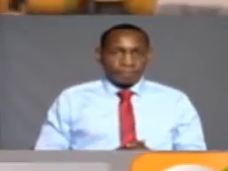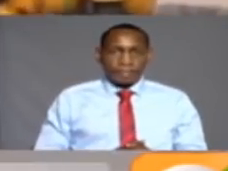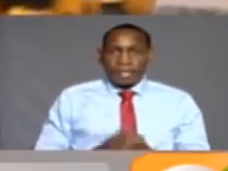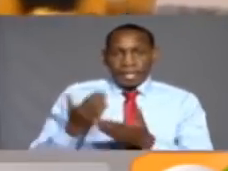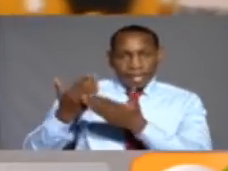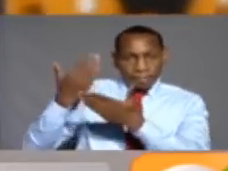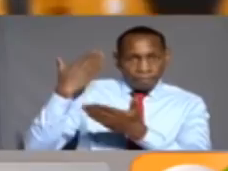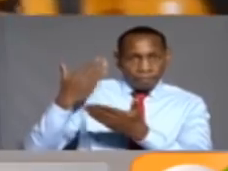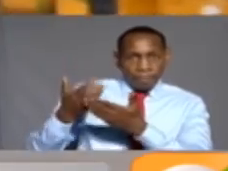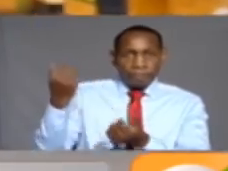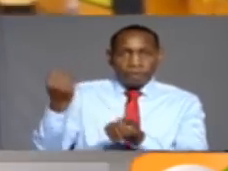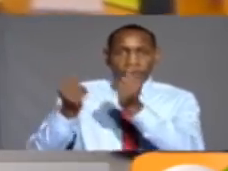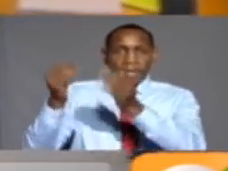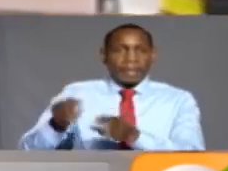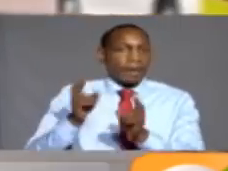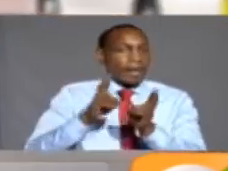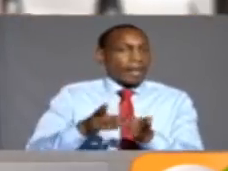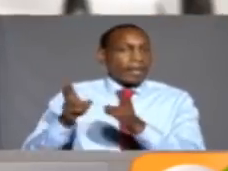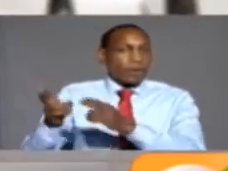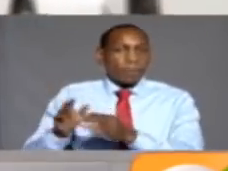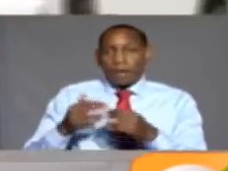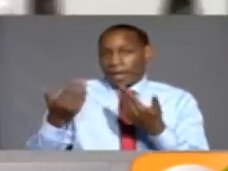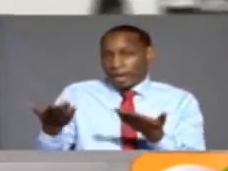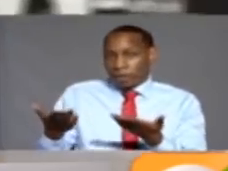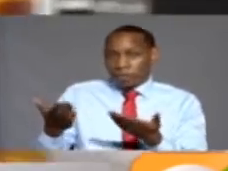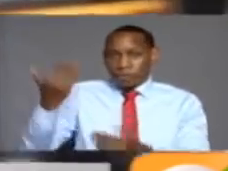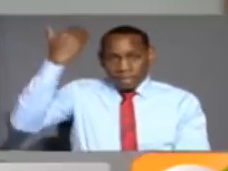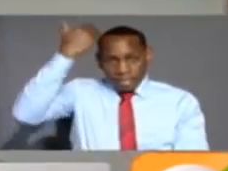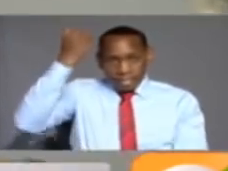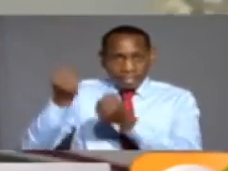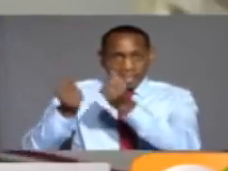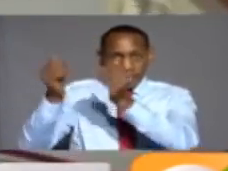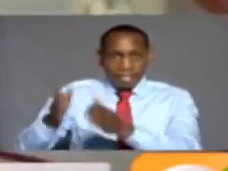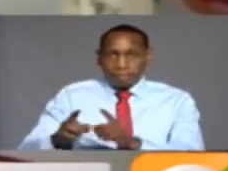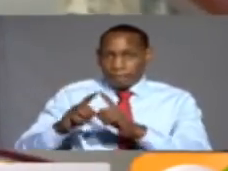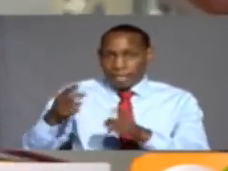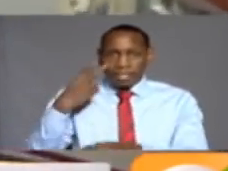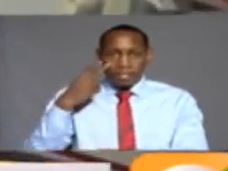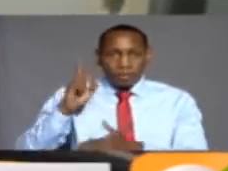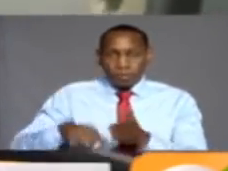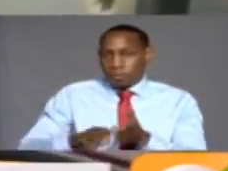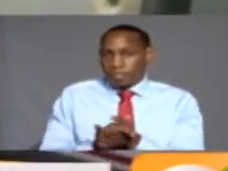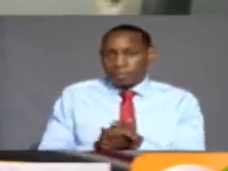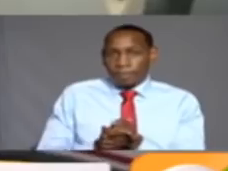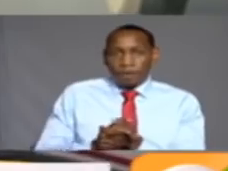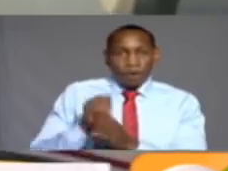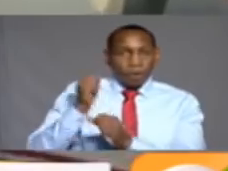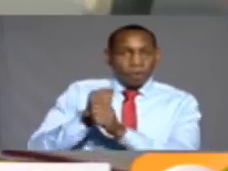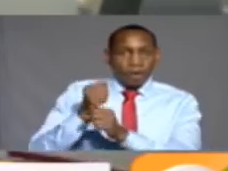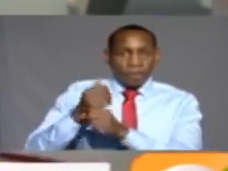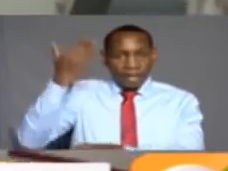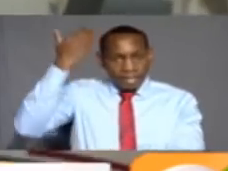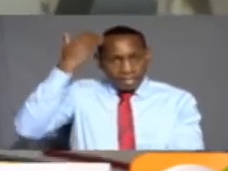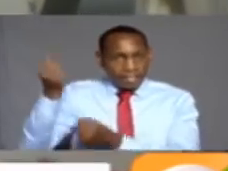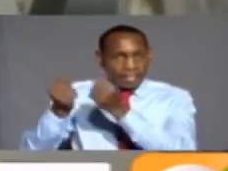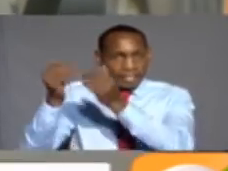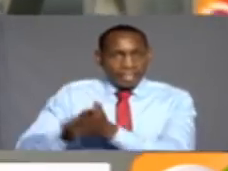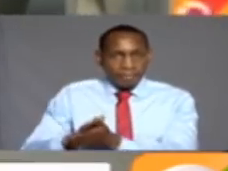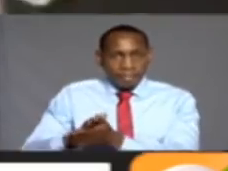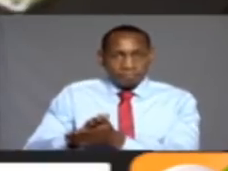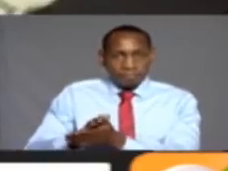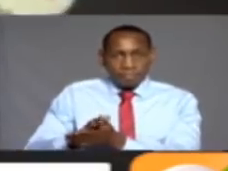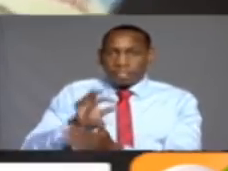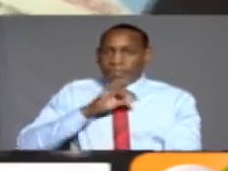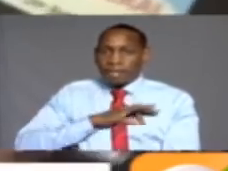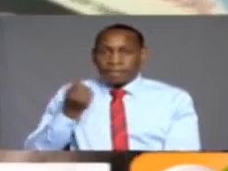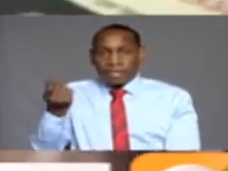Kitambo nilikuwa driver tu wa kawaida, as in taxi driver, lakini nikaona hii vile kazi ya taxi driver iko chini